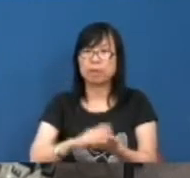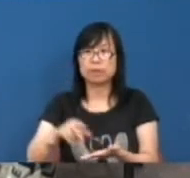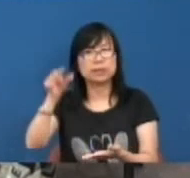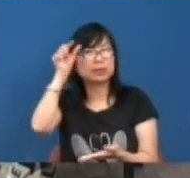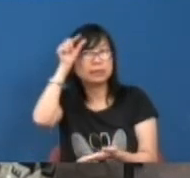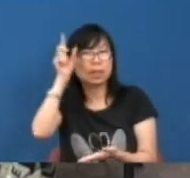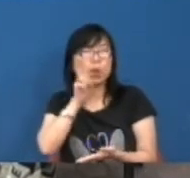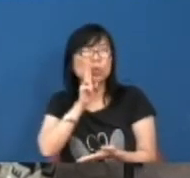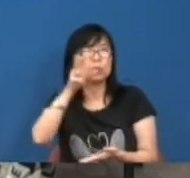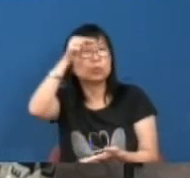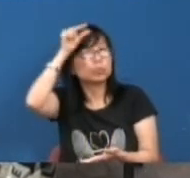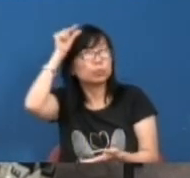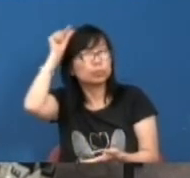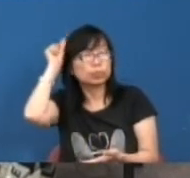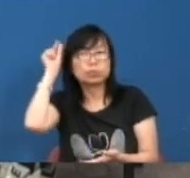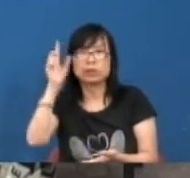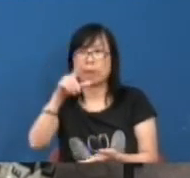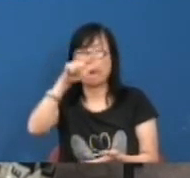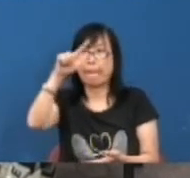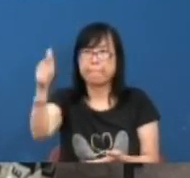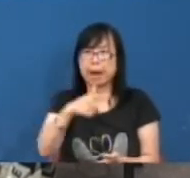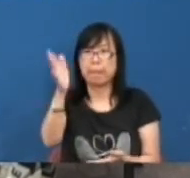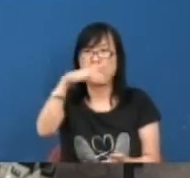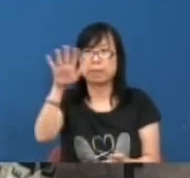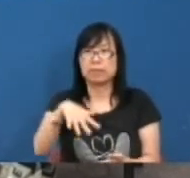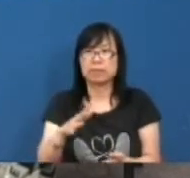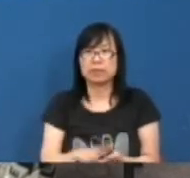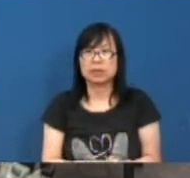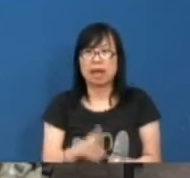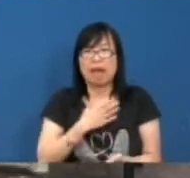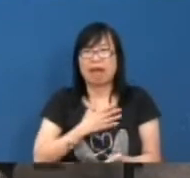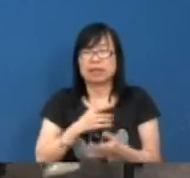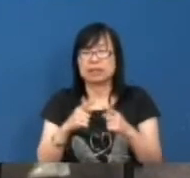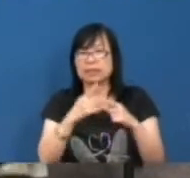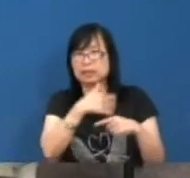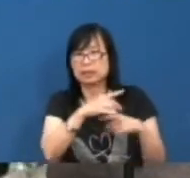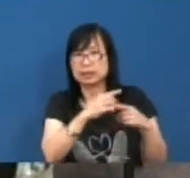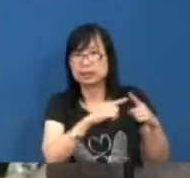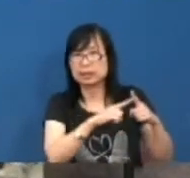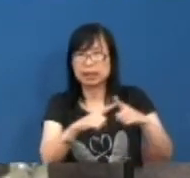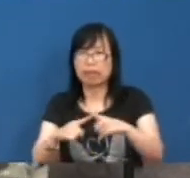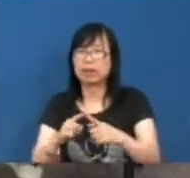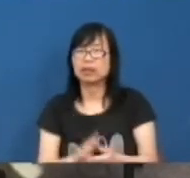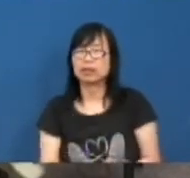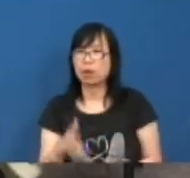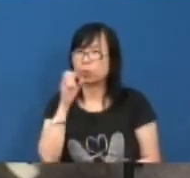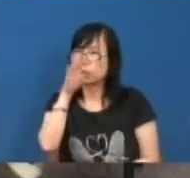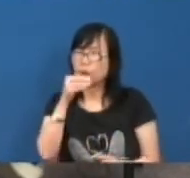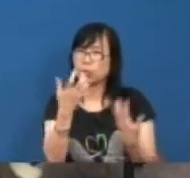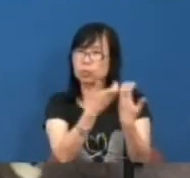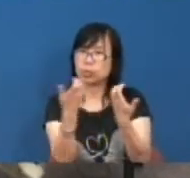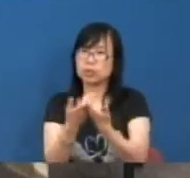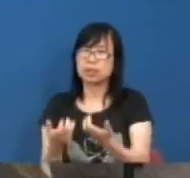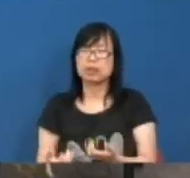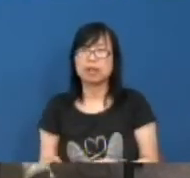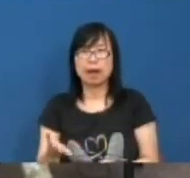時代咁啦，即係85,000呢個數字嚇親人啊嘛。當時係咯。 如果你話講到數字咧，即係我哋好坦然啦，喺我哋